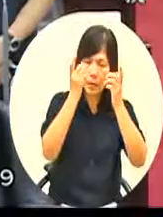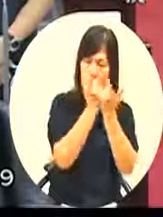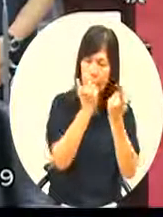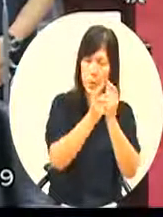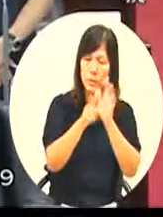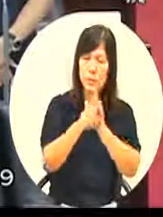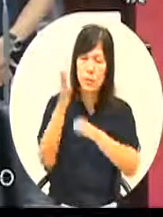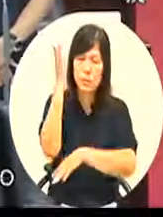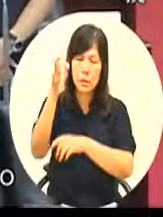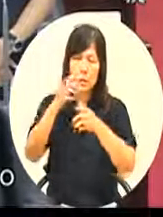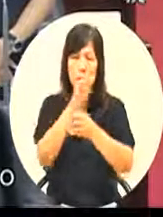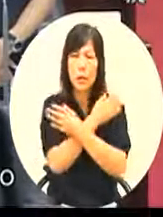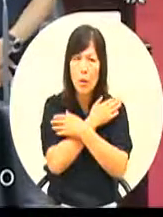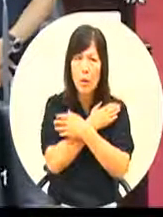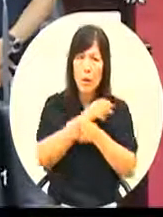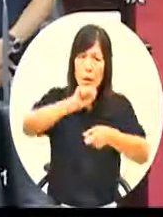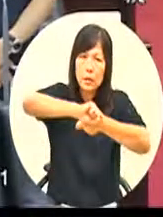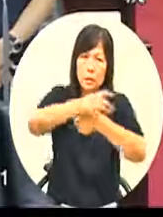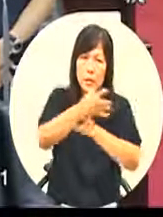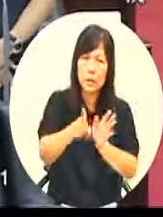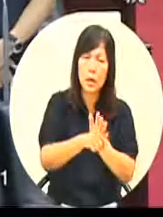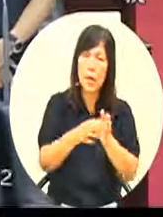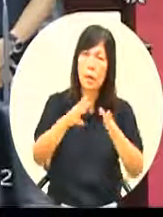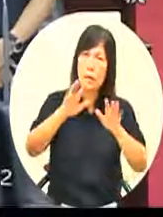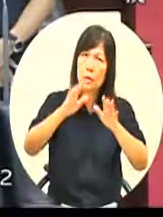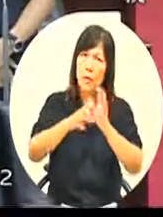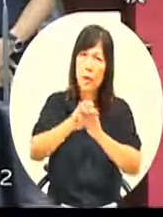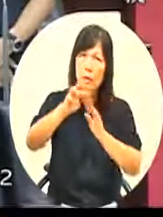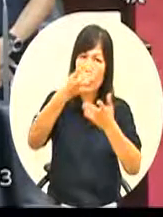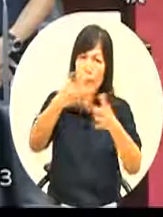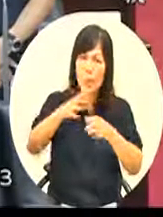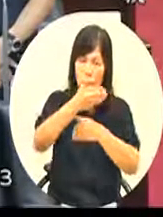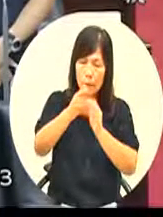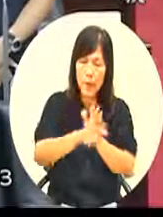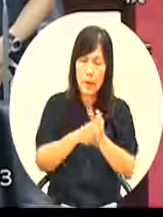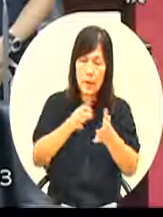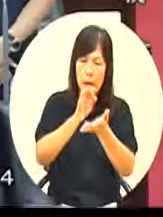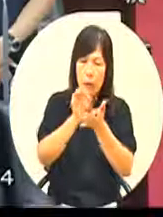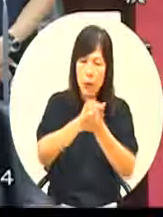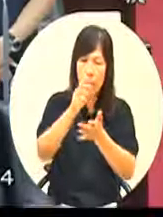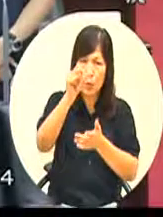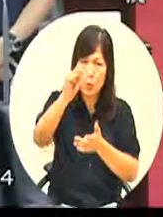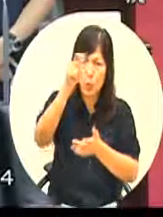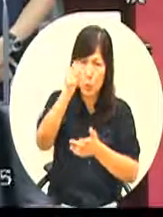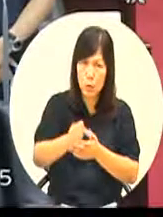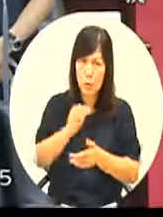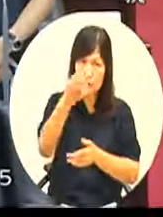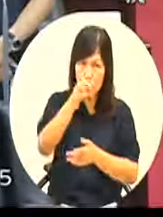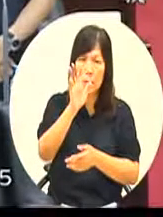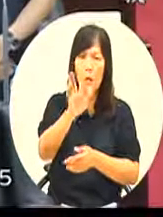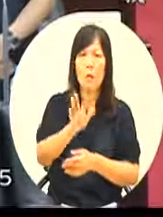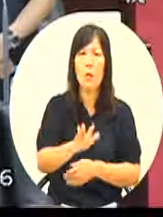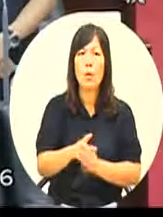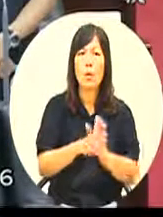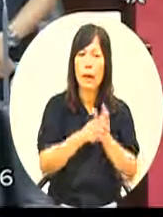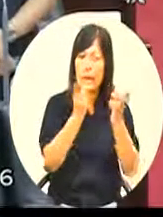分哦，增加了大概300多班，花了将近5亿的经费，所以台北市